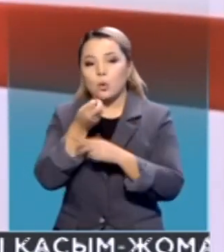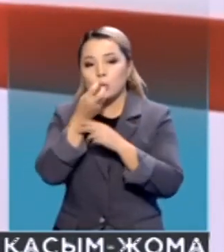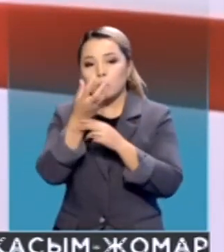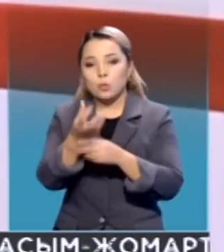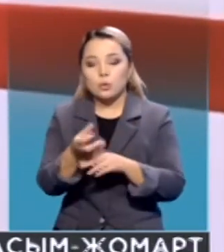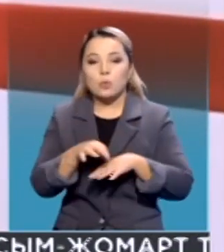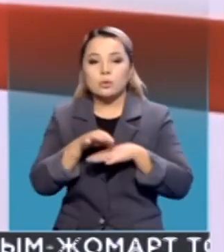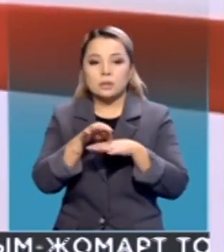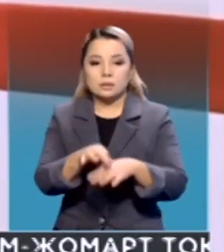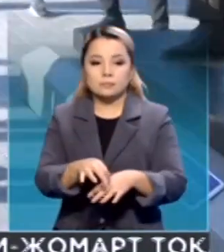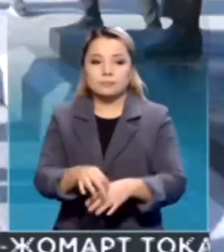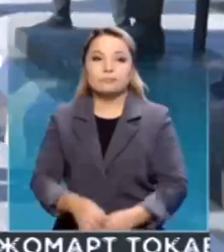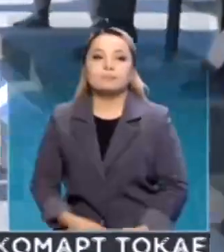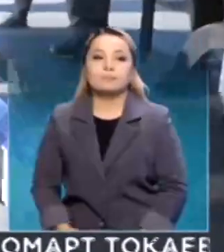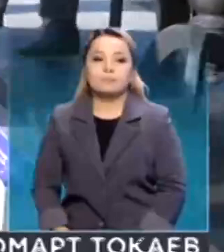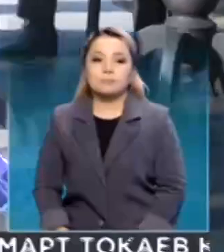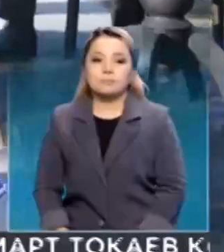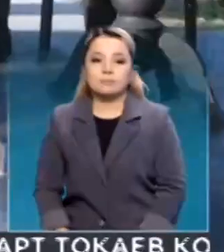қою рәсімі өтті.